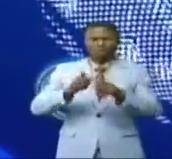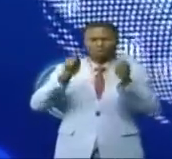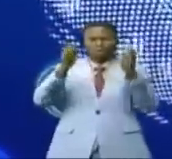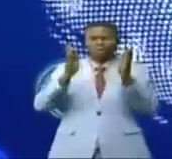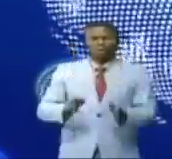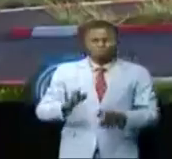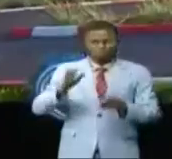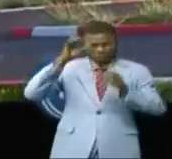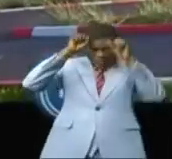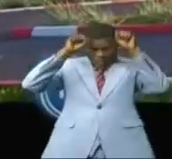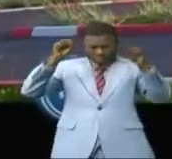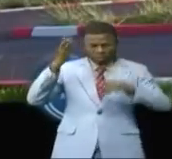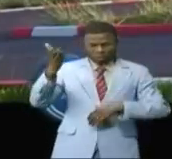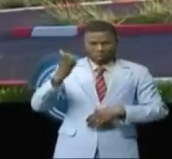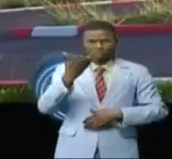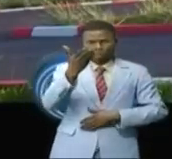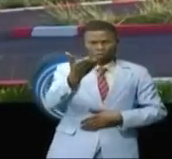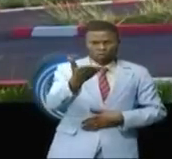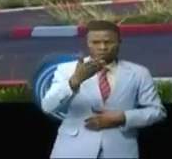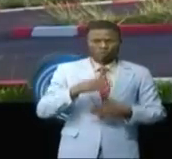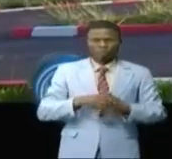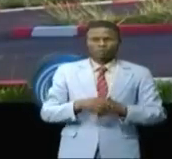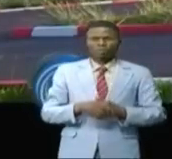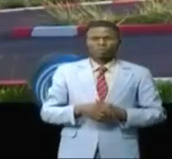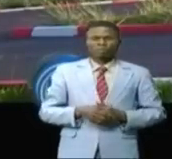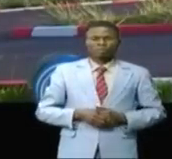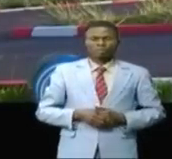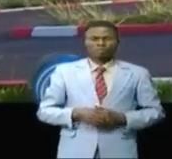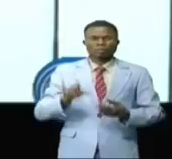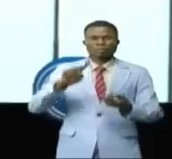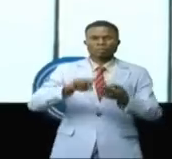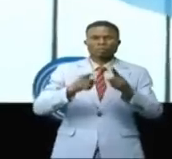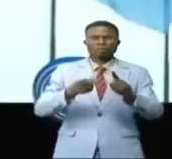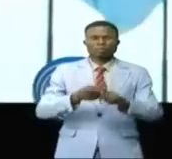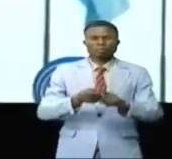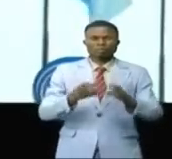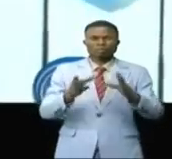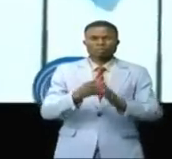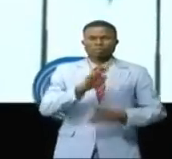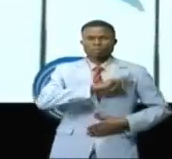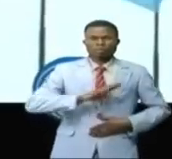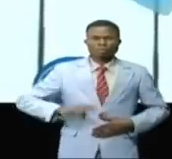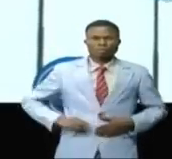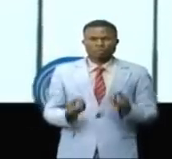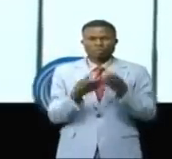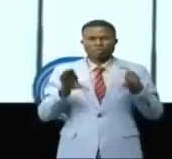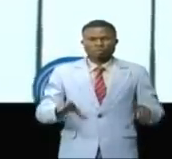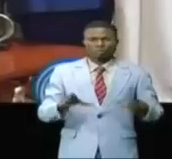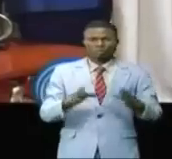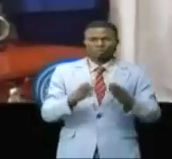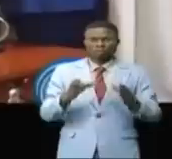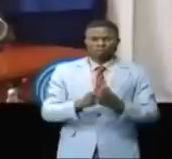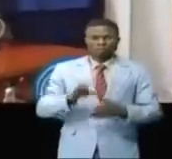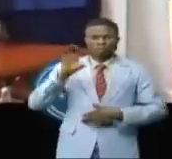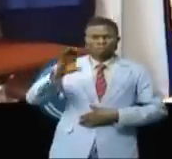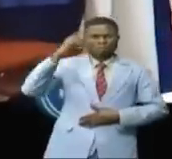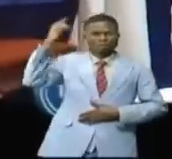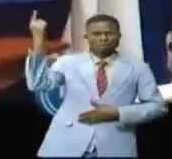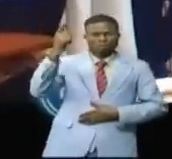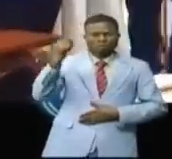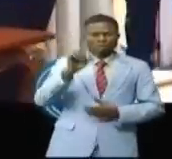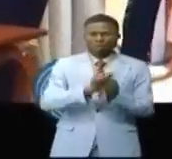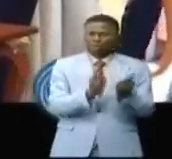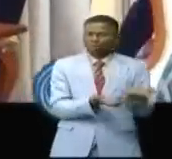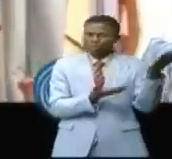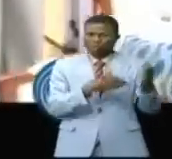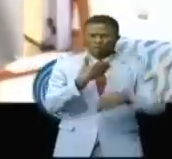reportage les relations entre la république démocratique du congo et la banque mondiale les nécessité d'accélérer